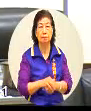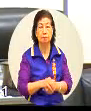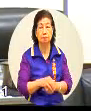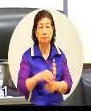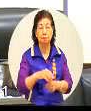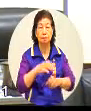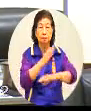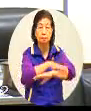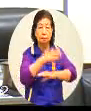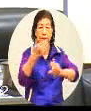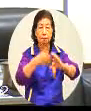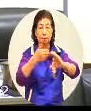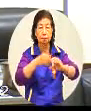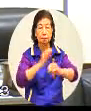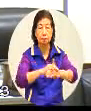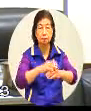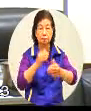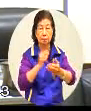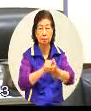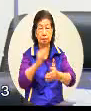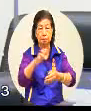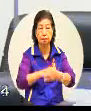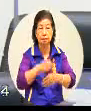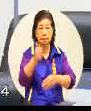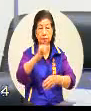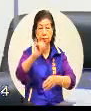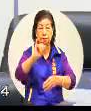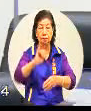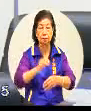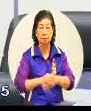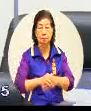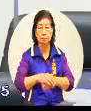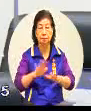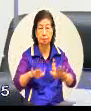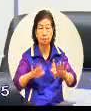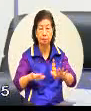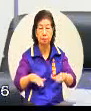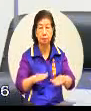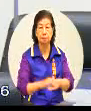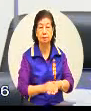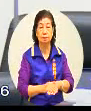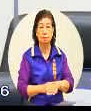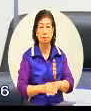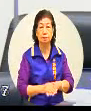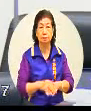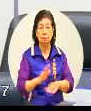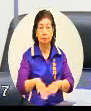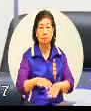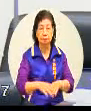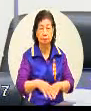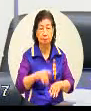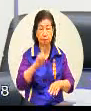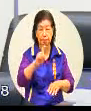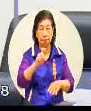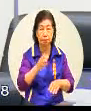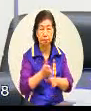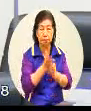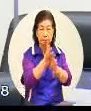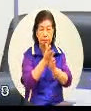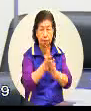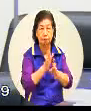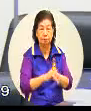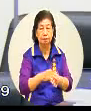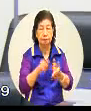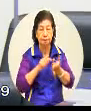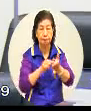媒体咧记者先生小姐，啊，咱今仔日咧有28台游览车有请外，咱遮真诚诶